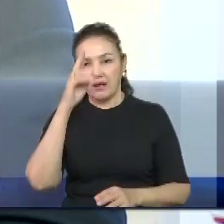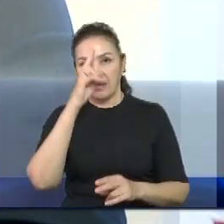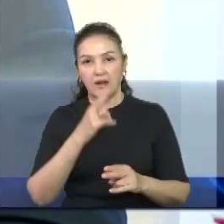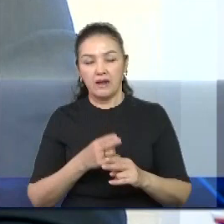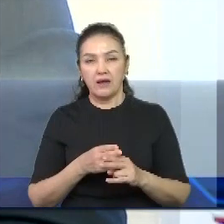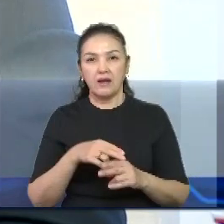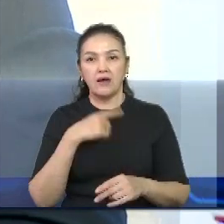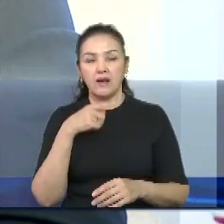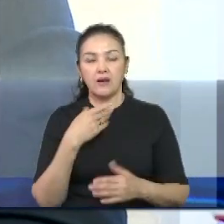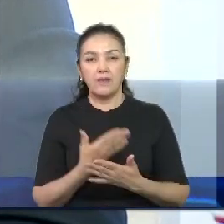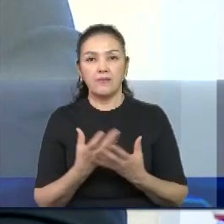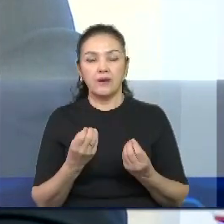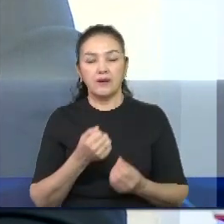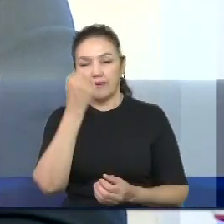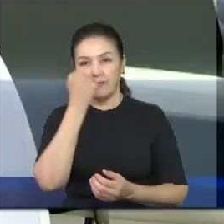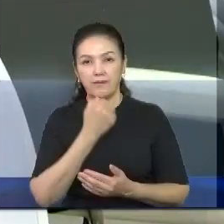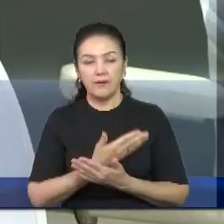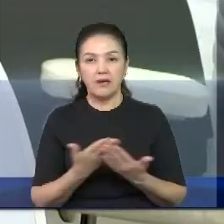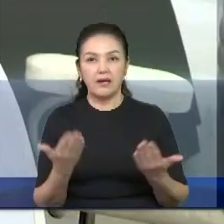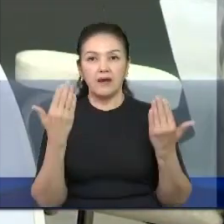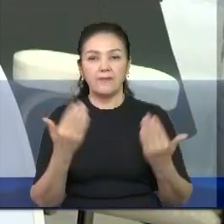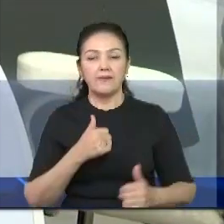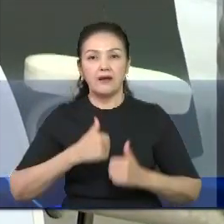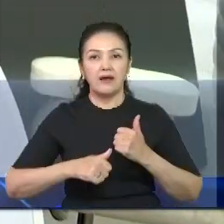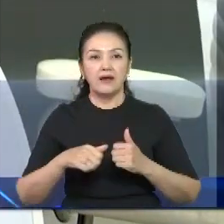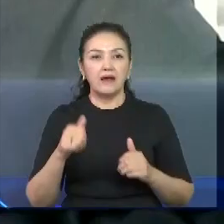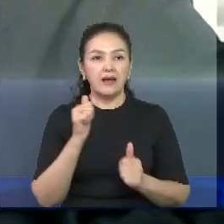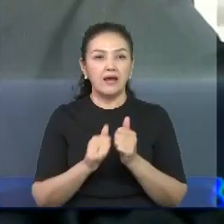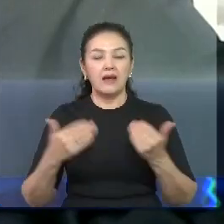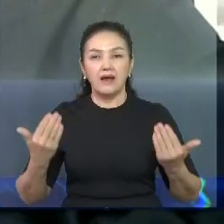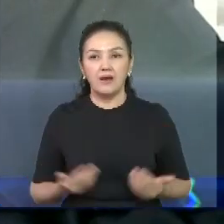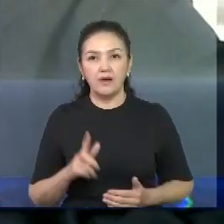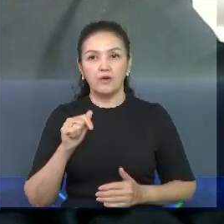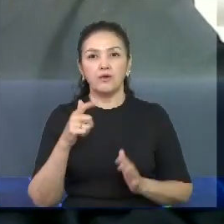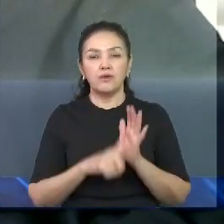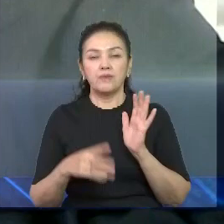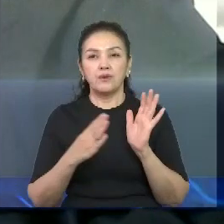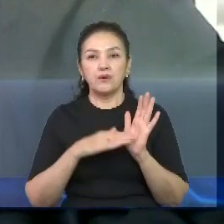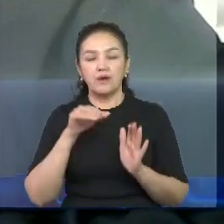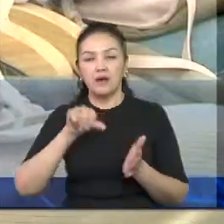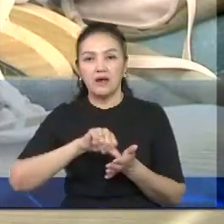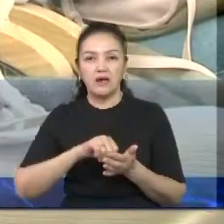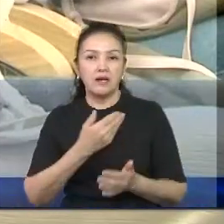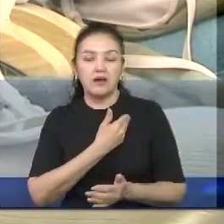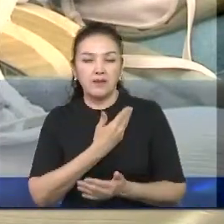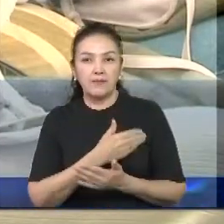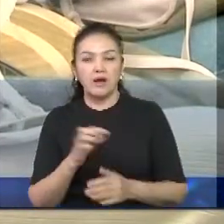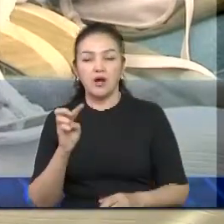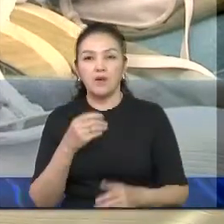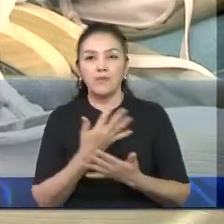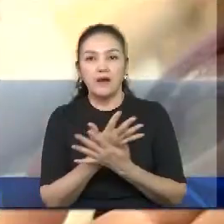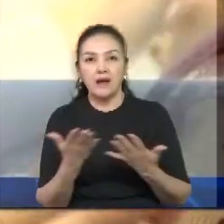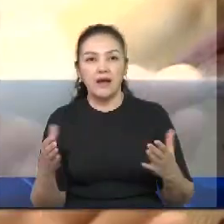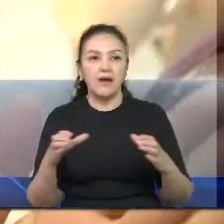ағаларымыз, оларға да тағы да рахмет айтамыз. Биыл байқауға әр өңірден 179 қатысушы ниет білдірген. Әдебиеттің